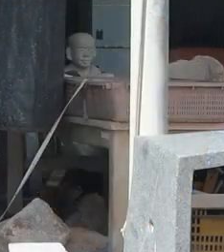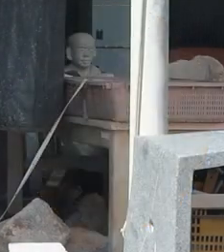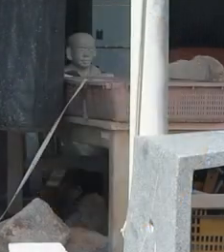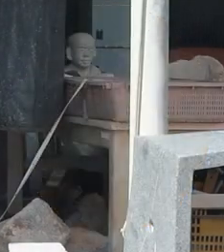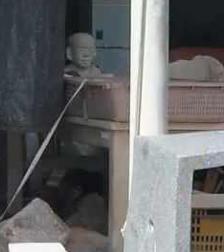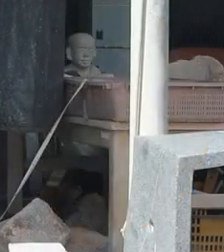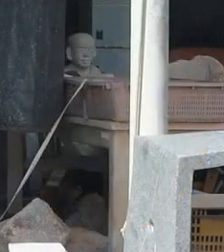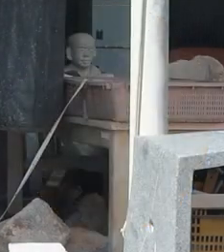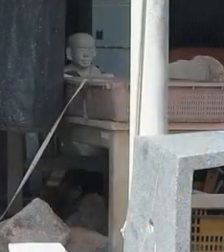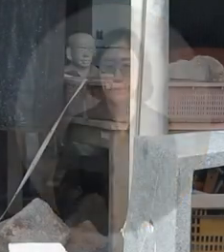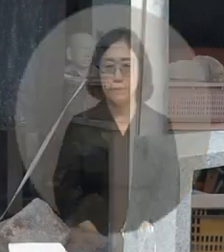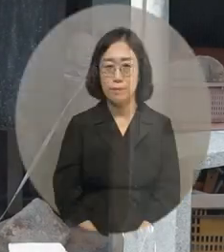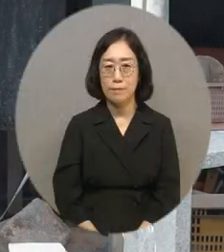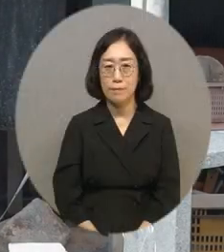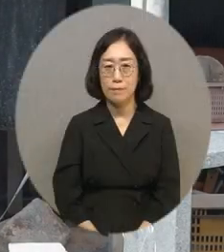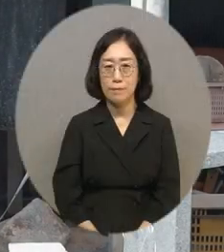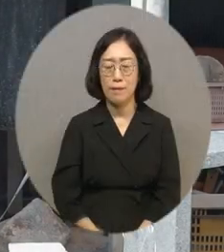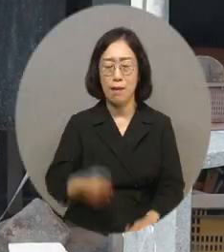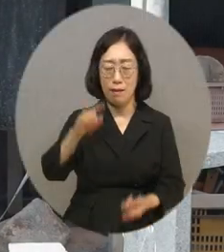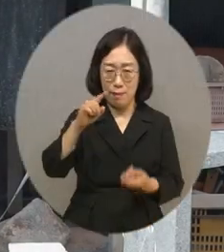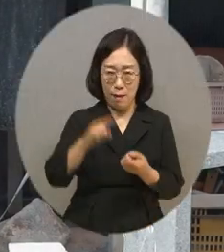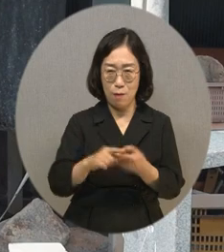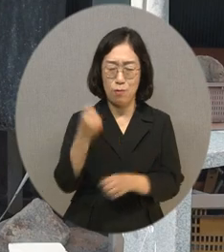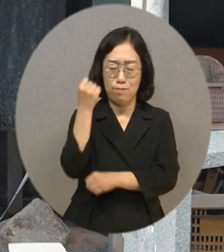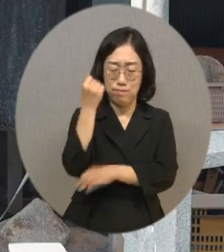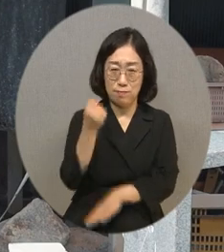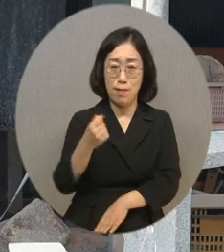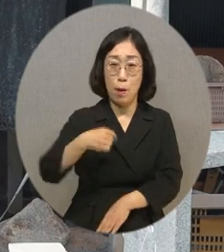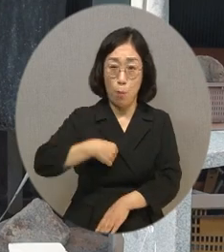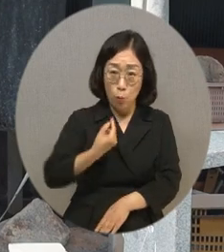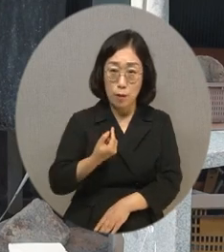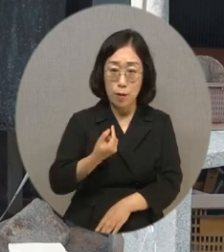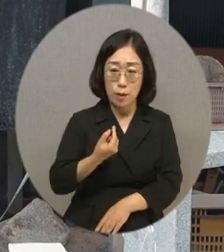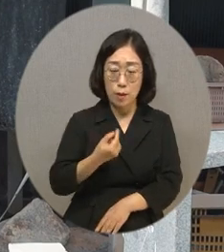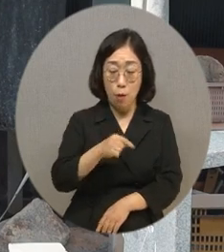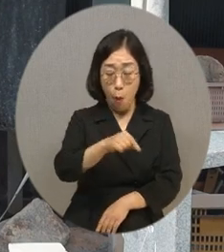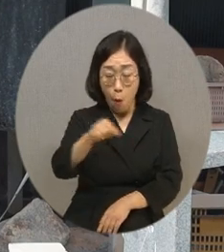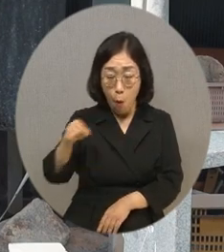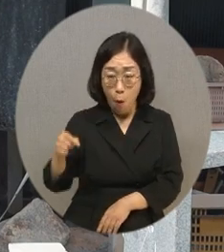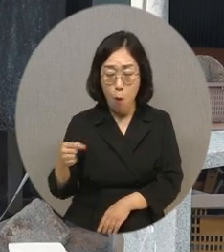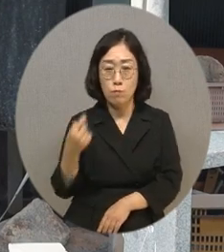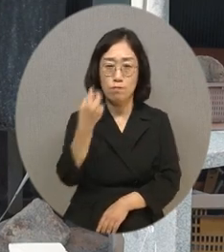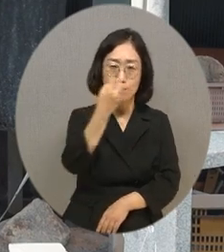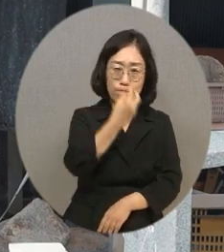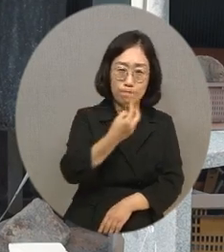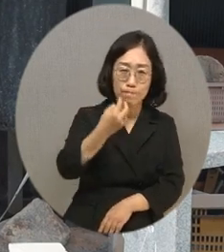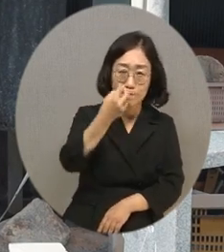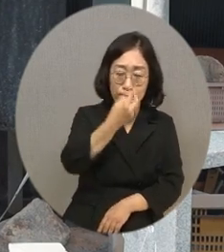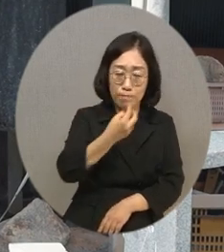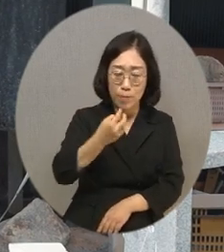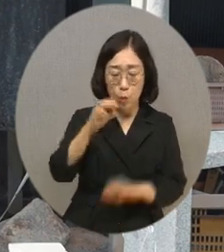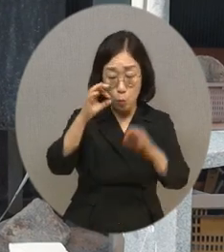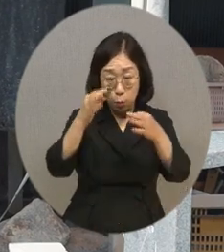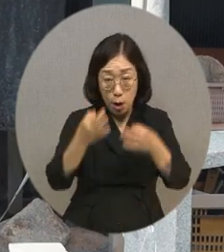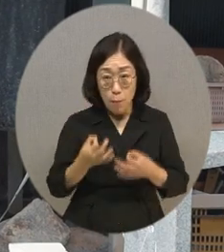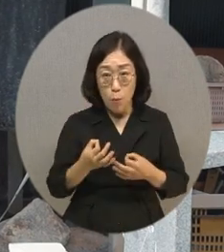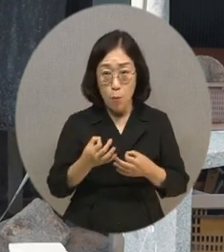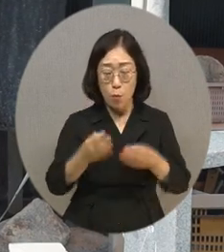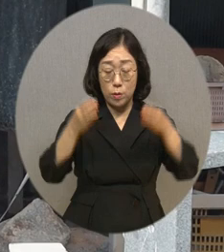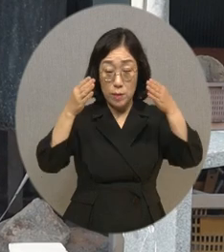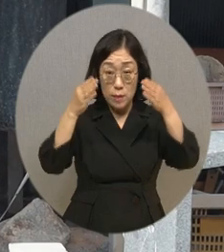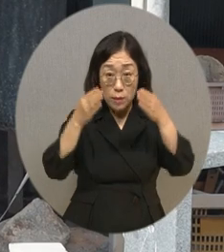뿐이지 그저 제자리에서 자신과 주변을 들여다보고 돌아보는 것에 집중하다